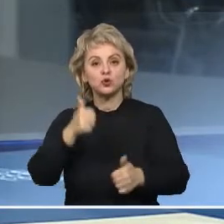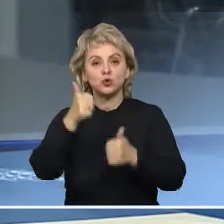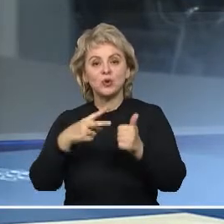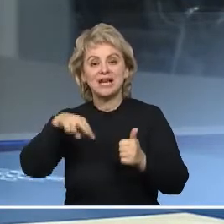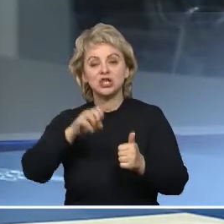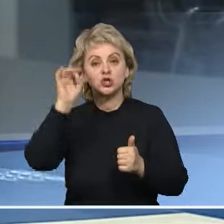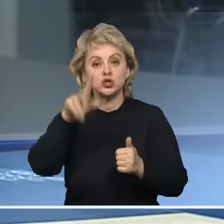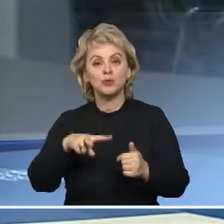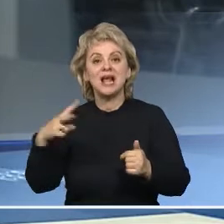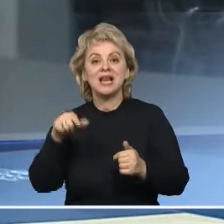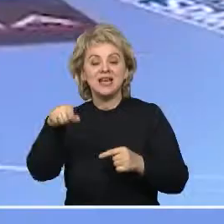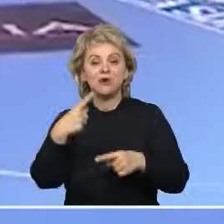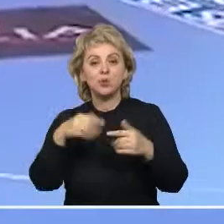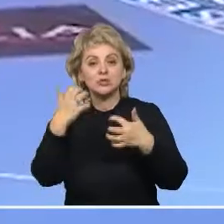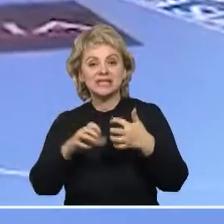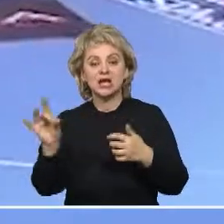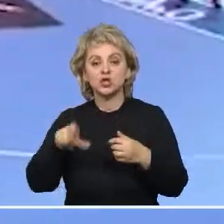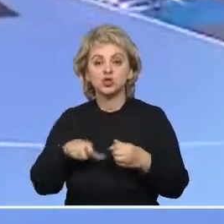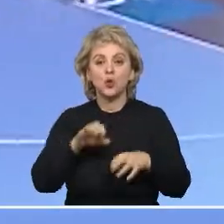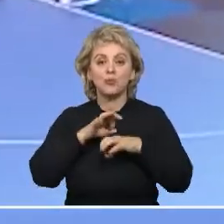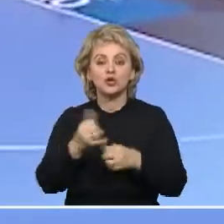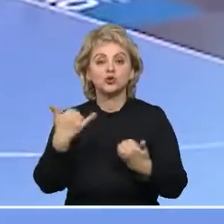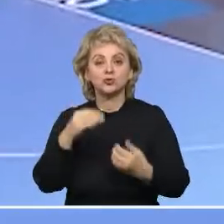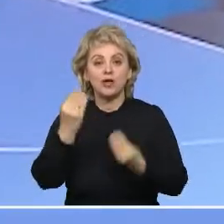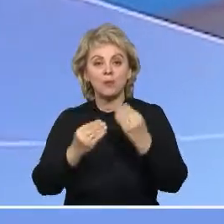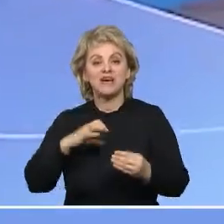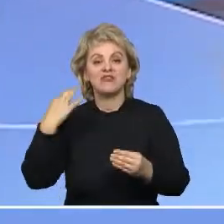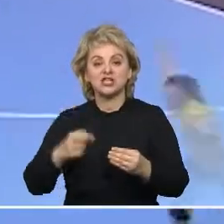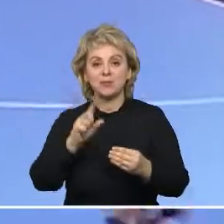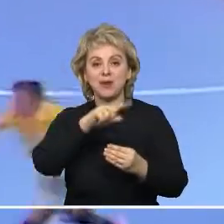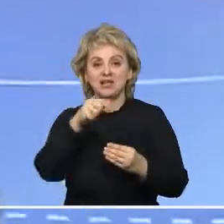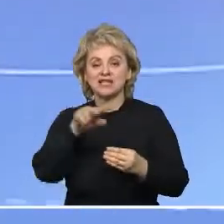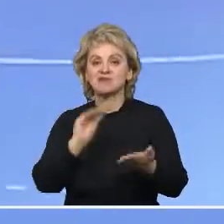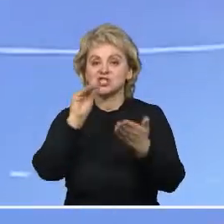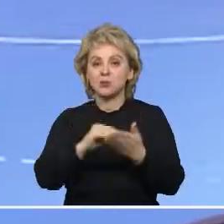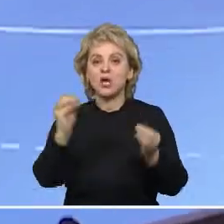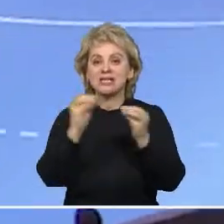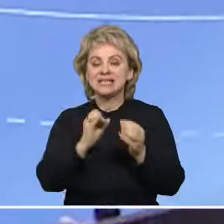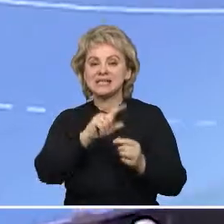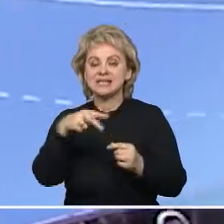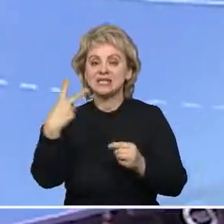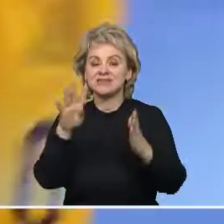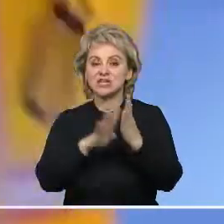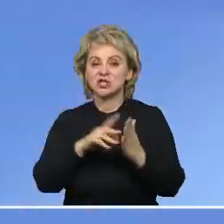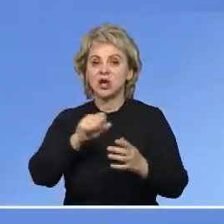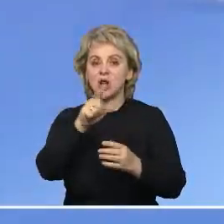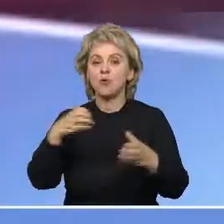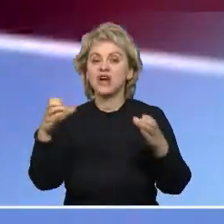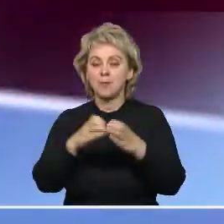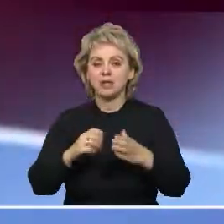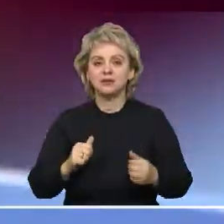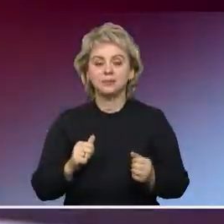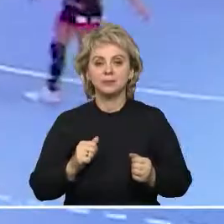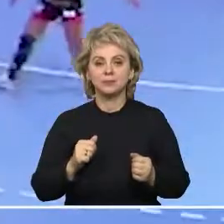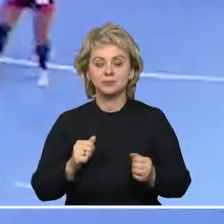Лиги чемпионов. Левая полусредняя Ростов-Дона провела чудо-матч с французским Брестом, забросив 10 из 29 голов